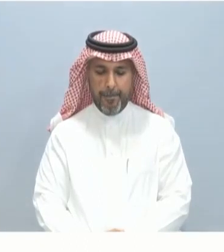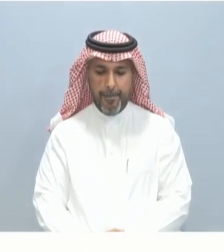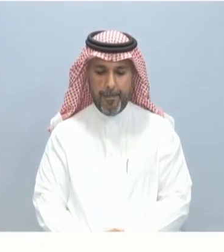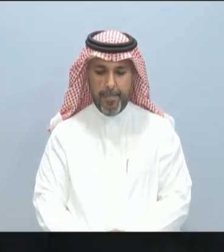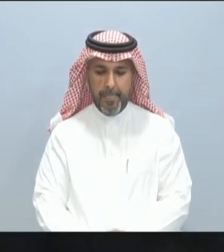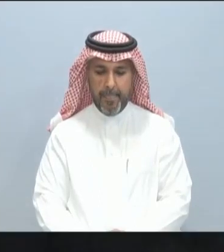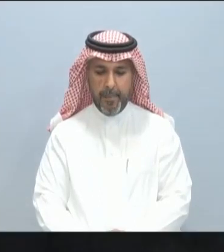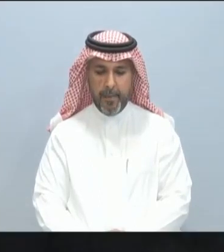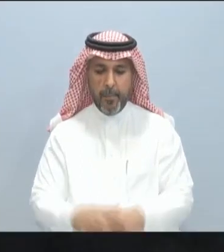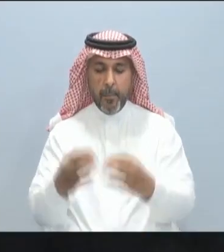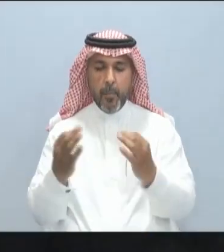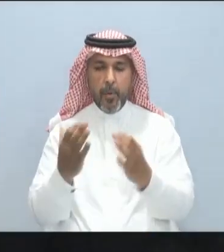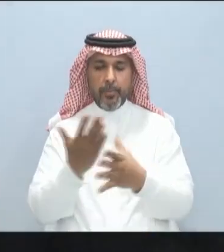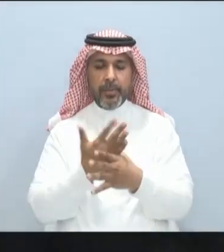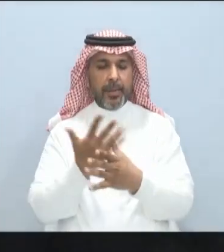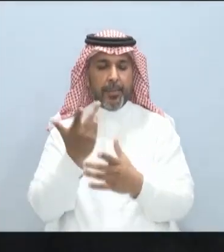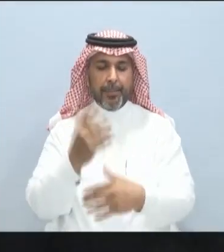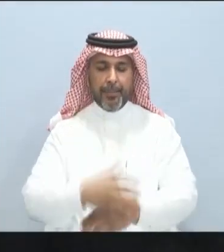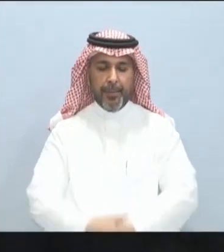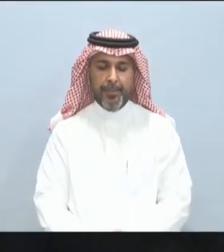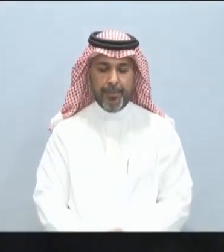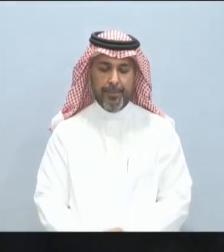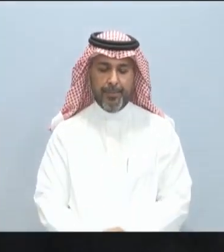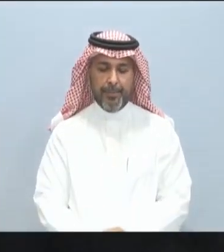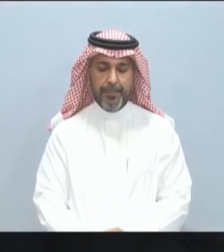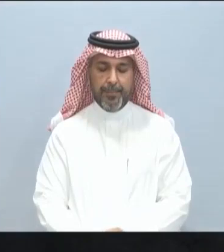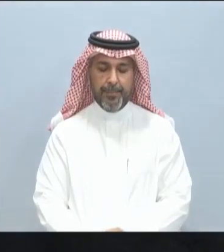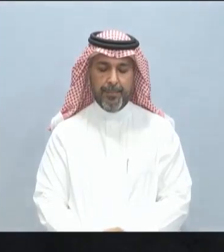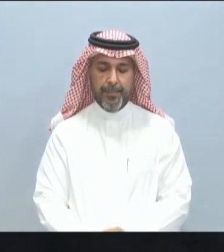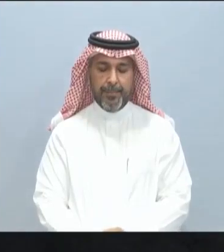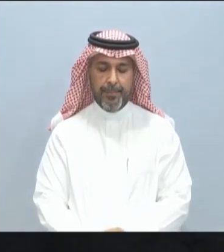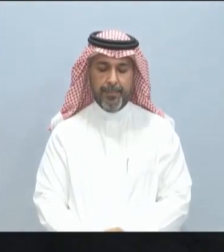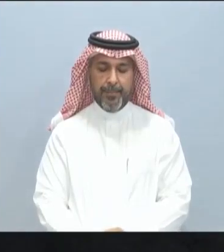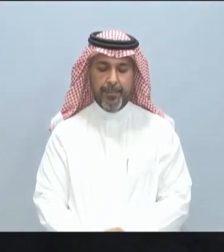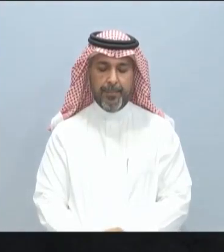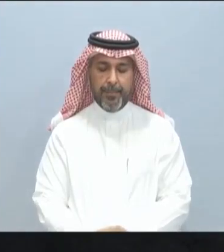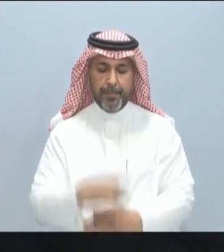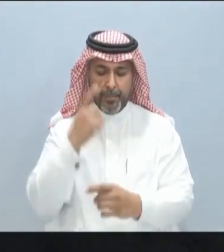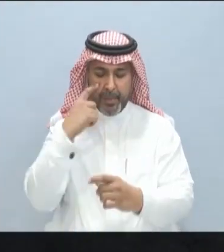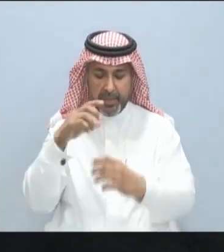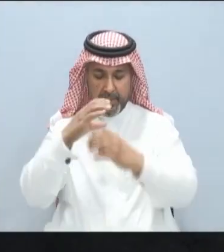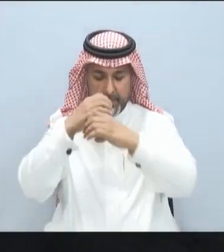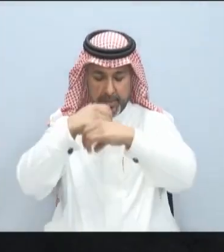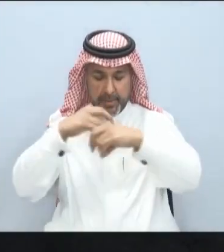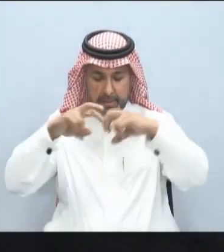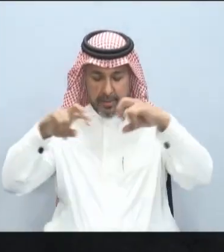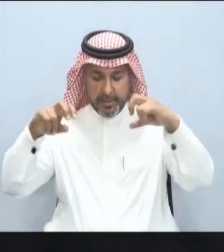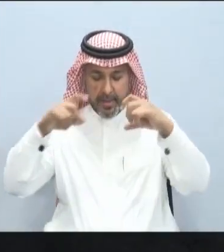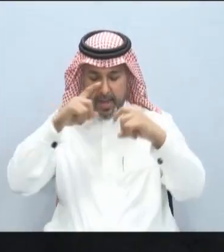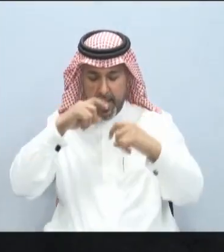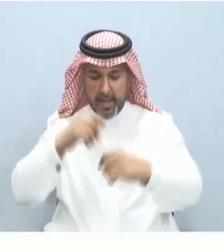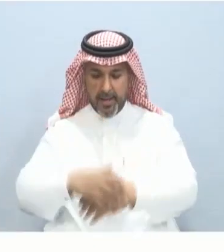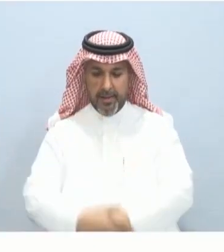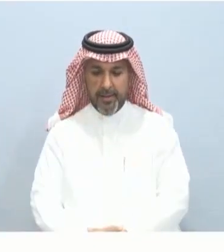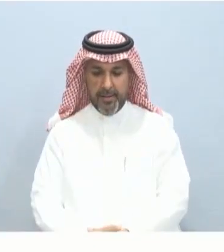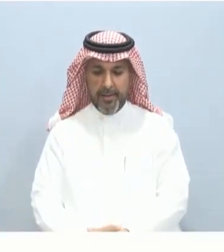هذه الشروط واعتبارهم مربعا كاملا بهذه الحاله نستطيع تحليله الى مربع